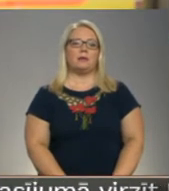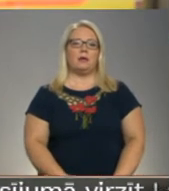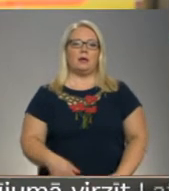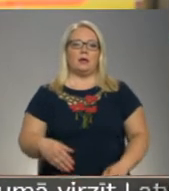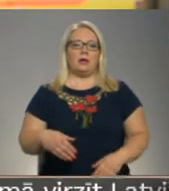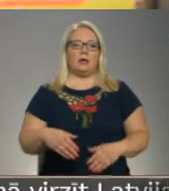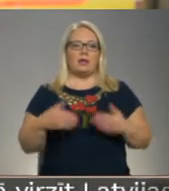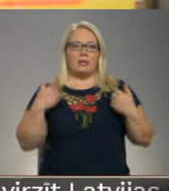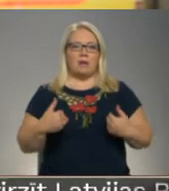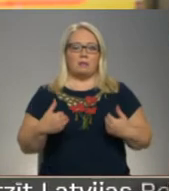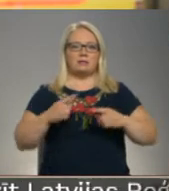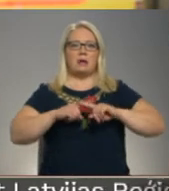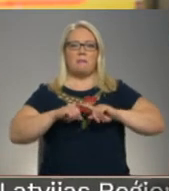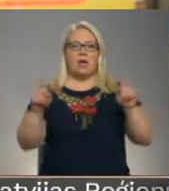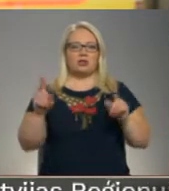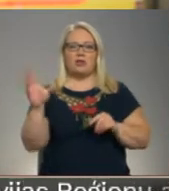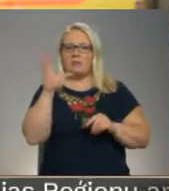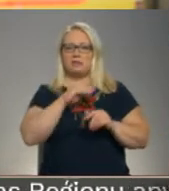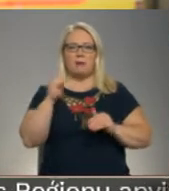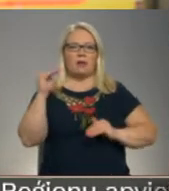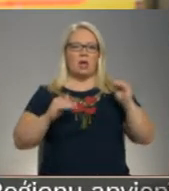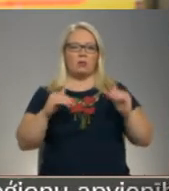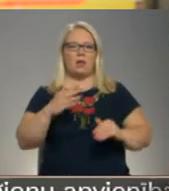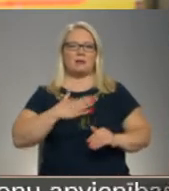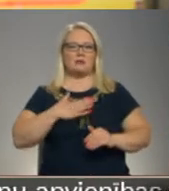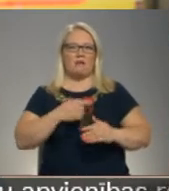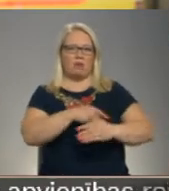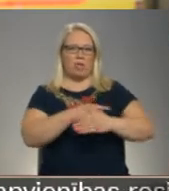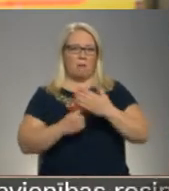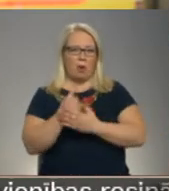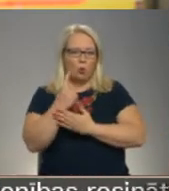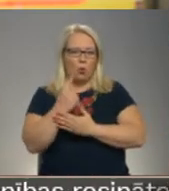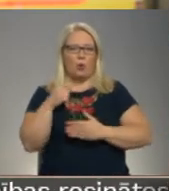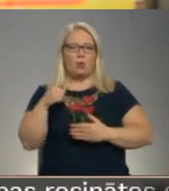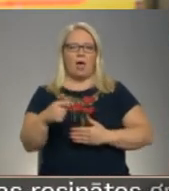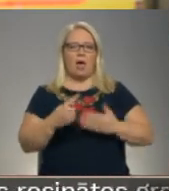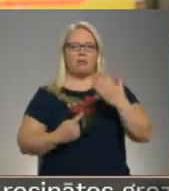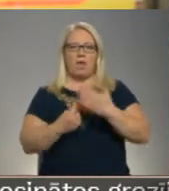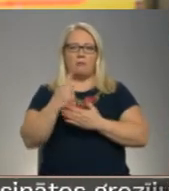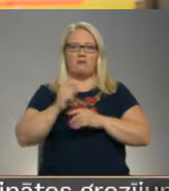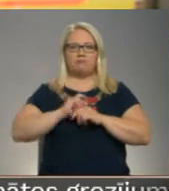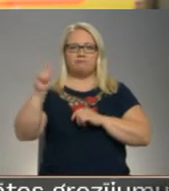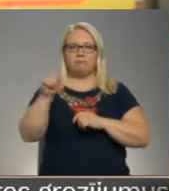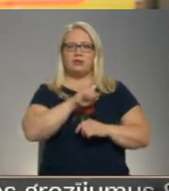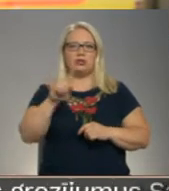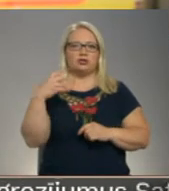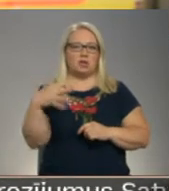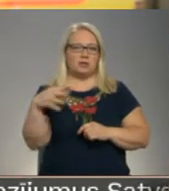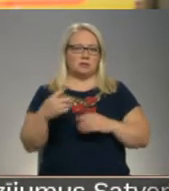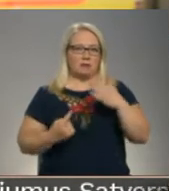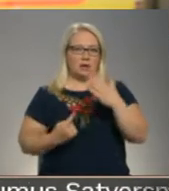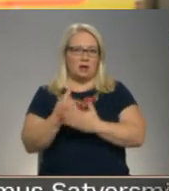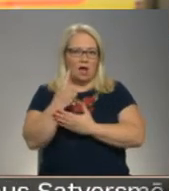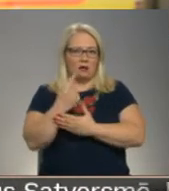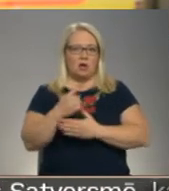Ķermenis var pēkšņi vairs nespēt regulēt pats savu temperatūru. Tātad ķermeņa temperatūra strauji kāpt līdz pat 40 un vairāk grādiem, un līdz ar